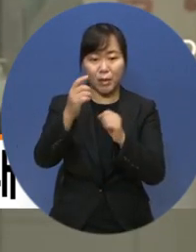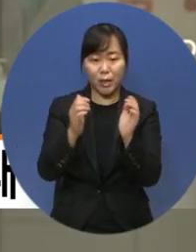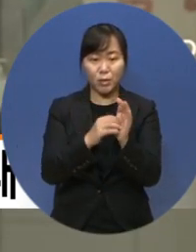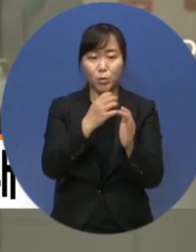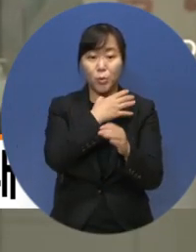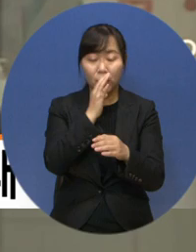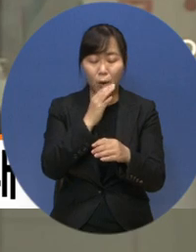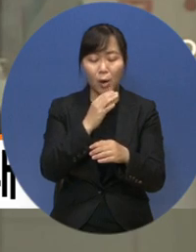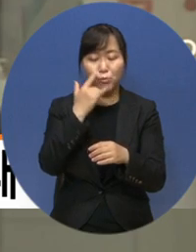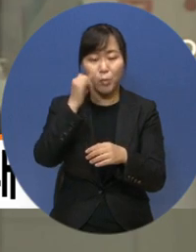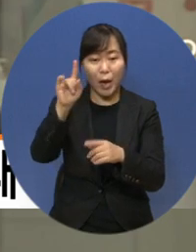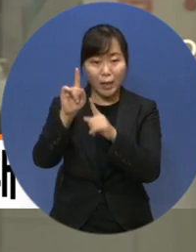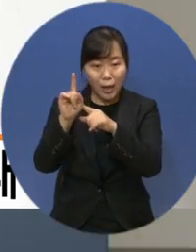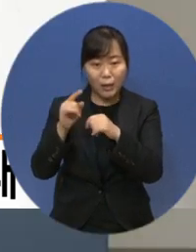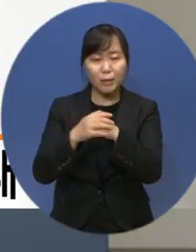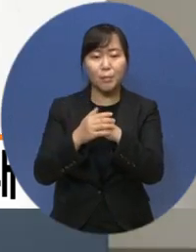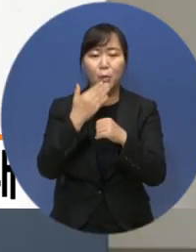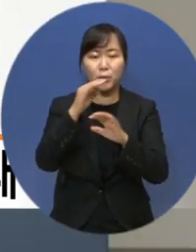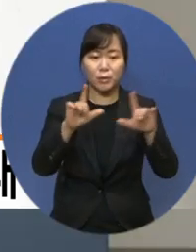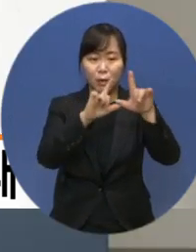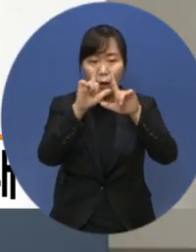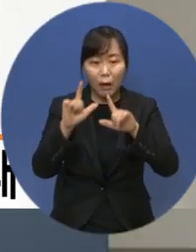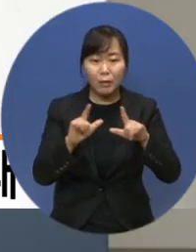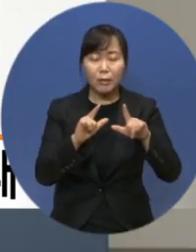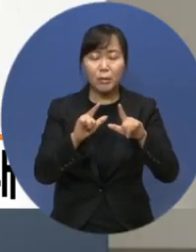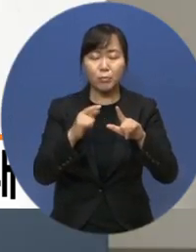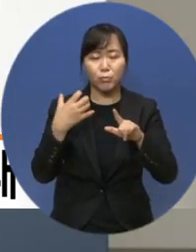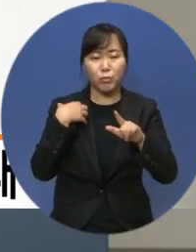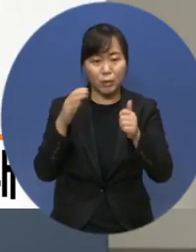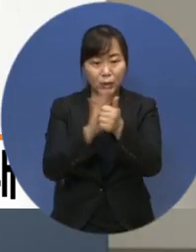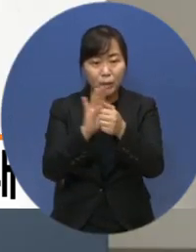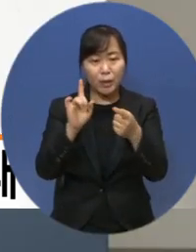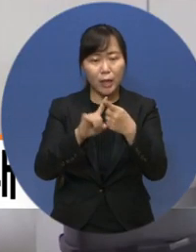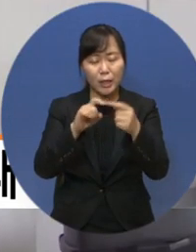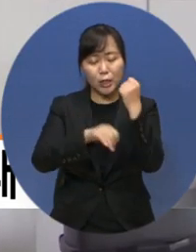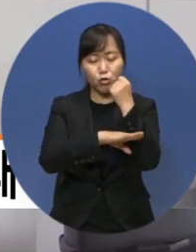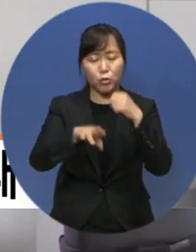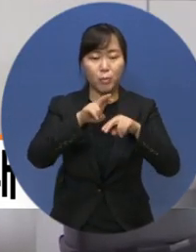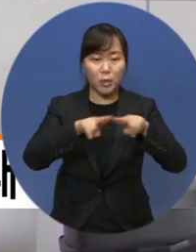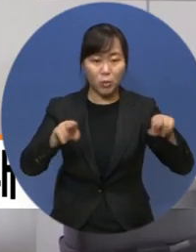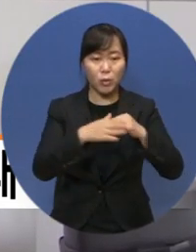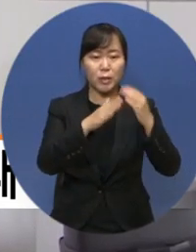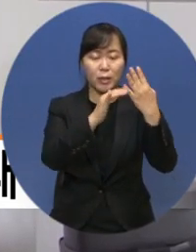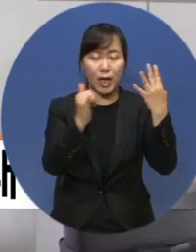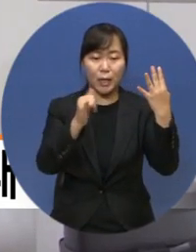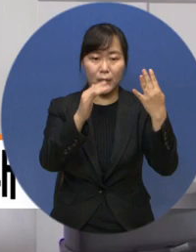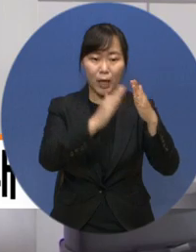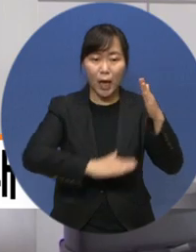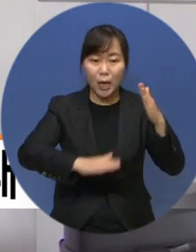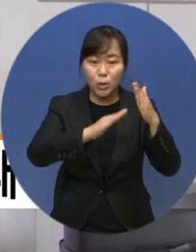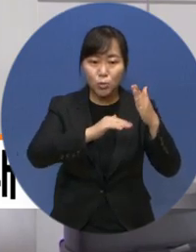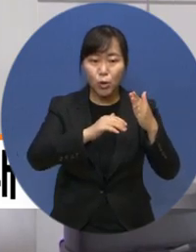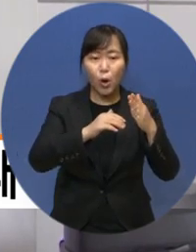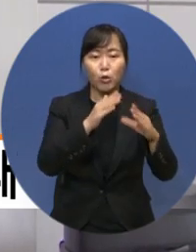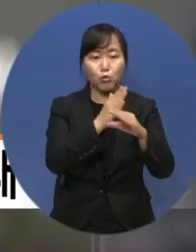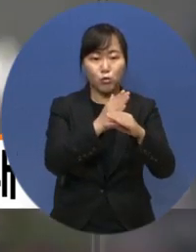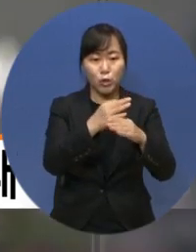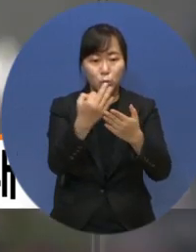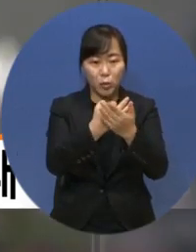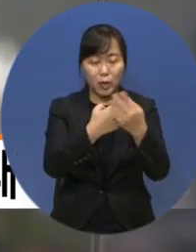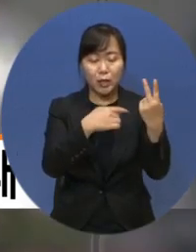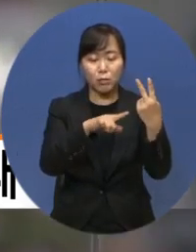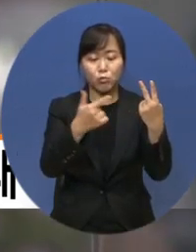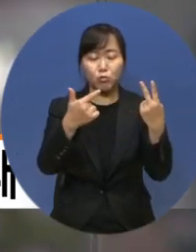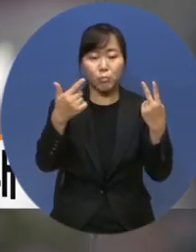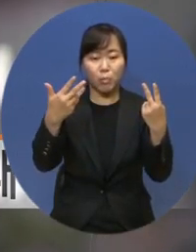노인과 한부모 대상 생계급여 부양 의무자 기준 을 폐지하고 4인가구 기준 중 2 소득을 2.6